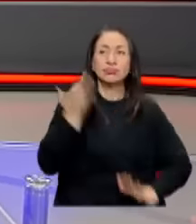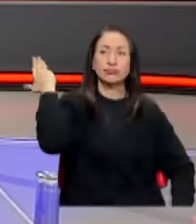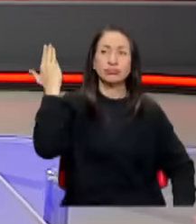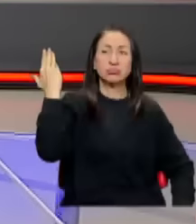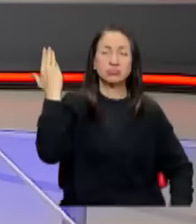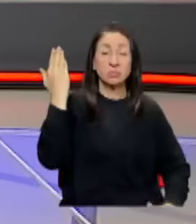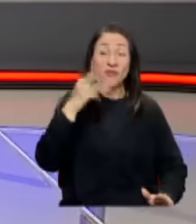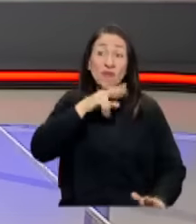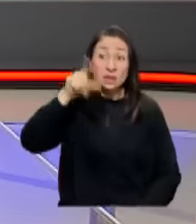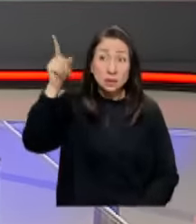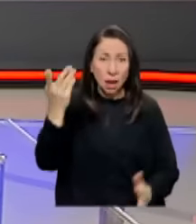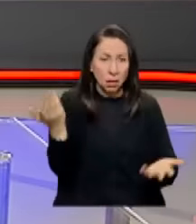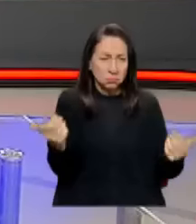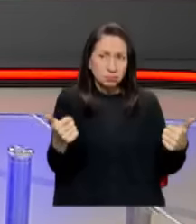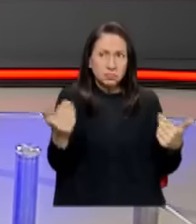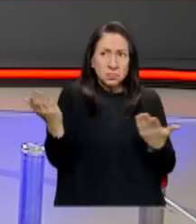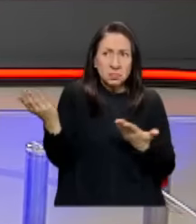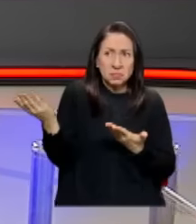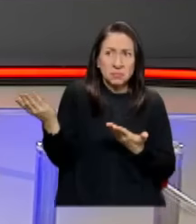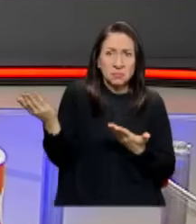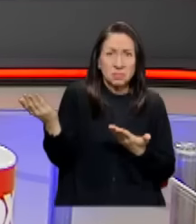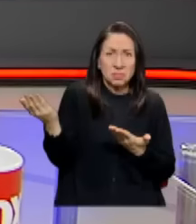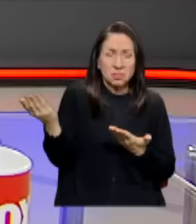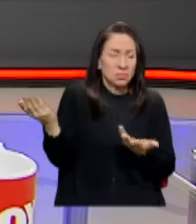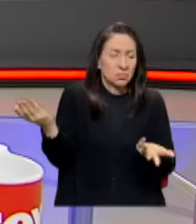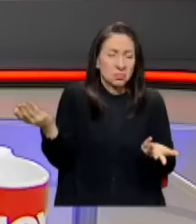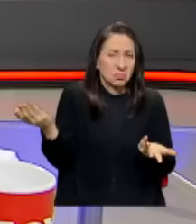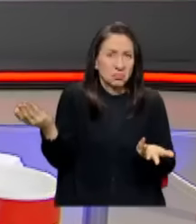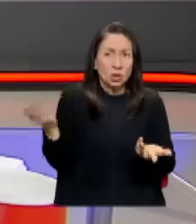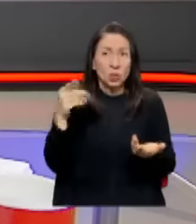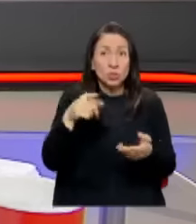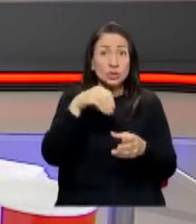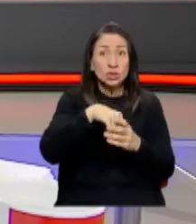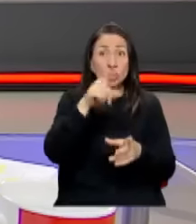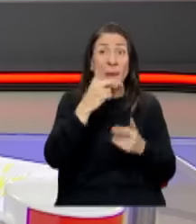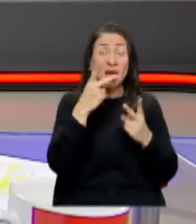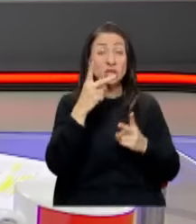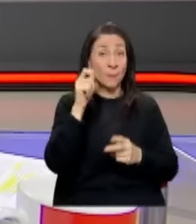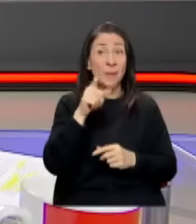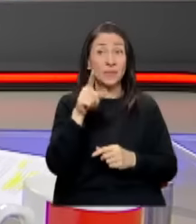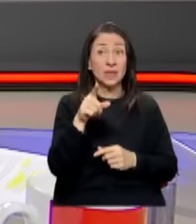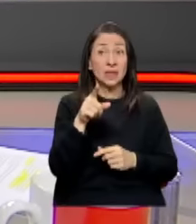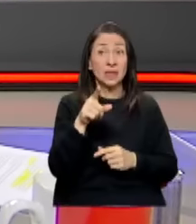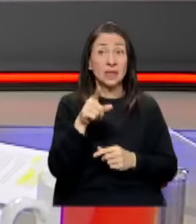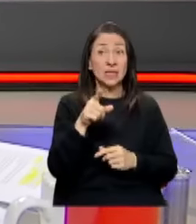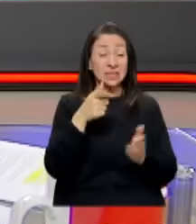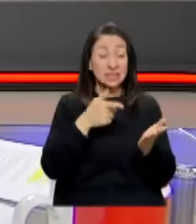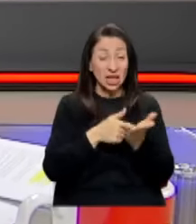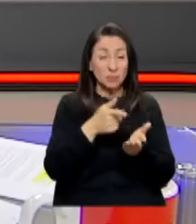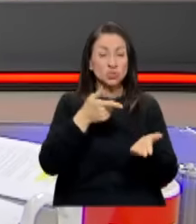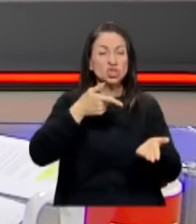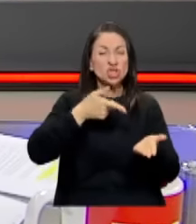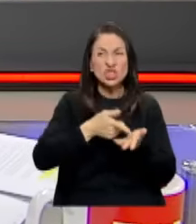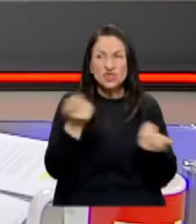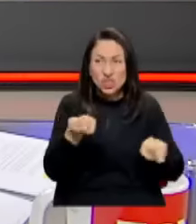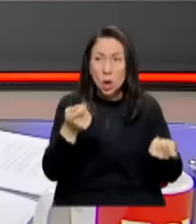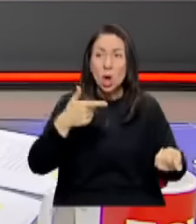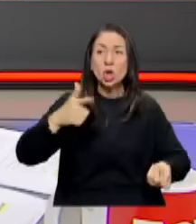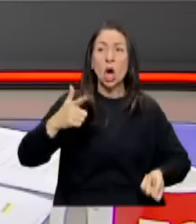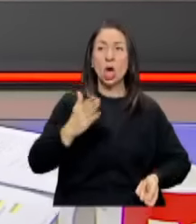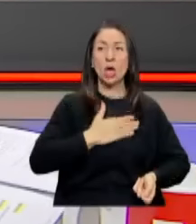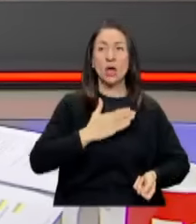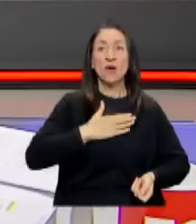verginin. Görüyorsunuz yani. Ve bunun için de şöyle bir açıklama yaptı. Tarım, çiftçilik,